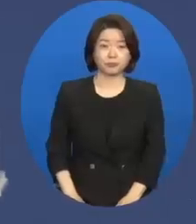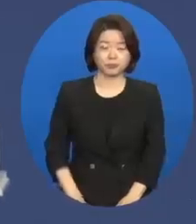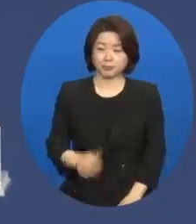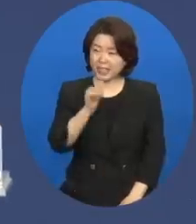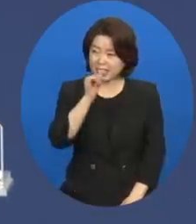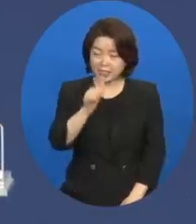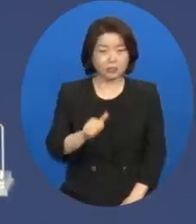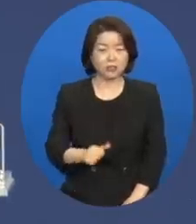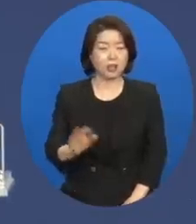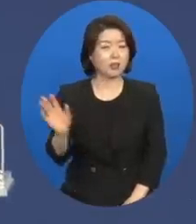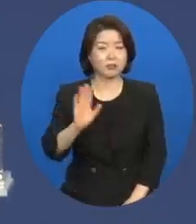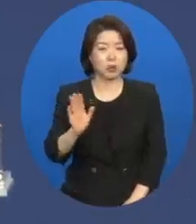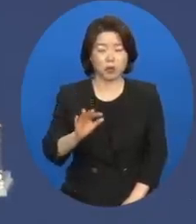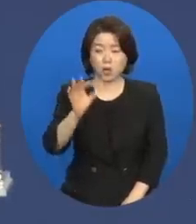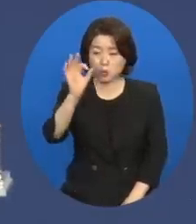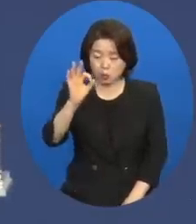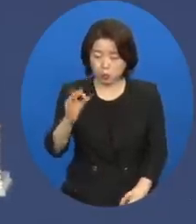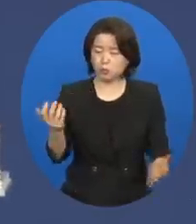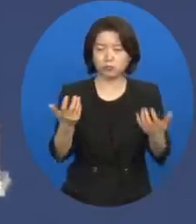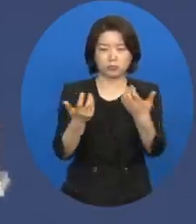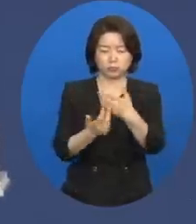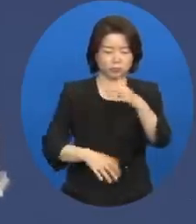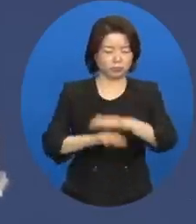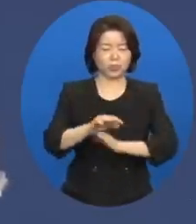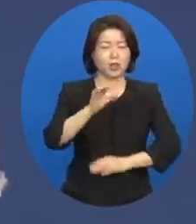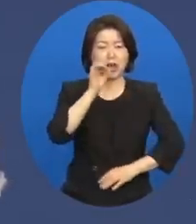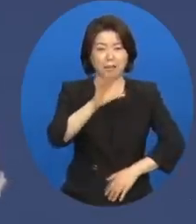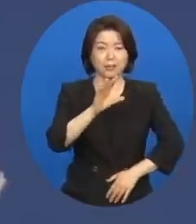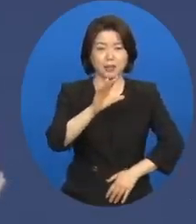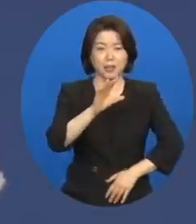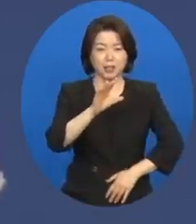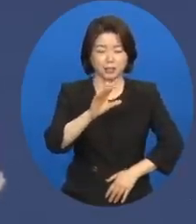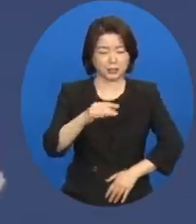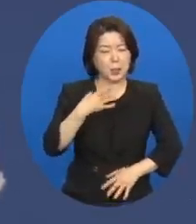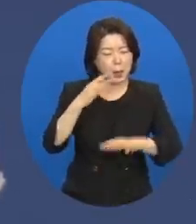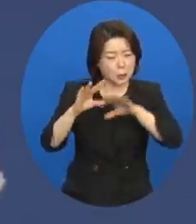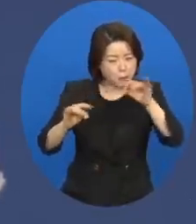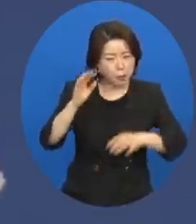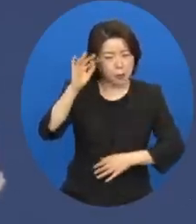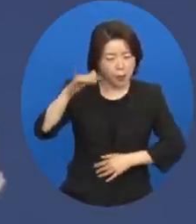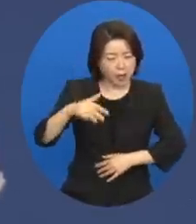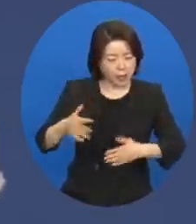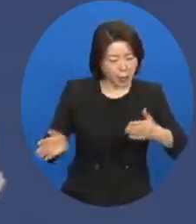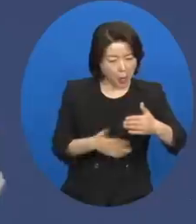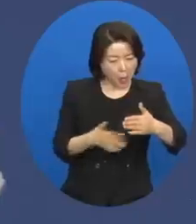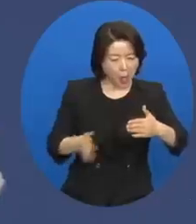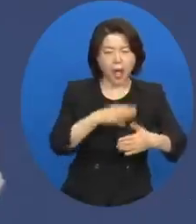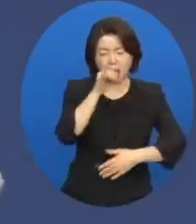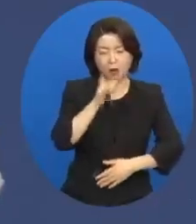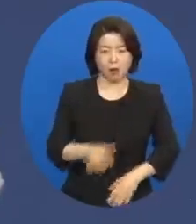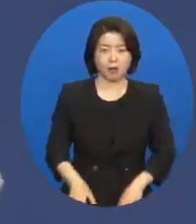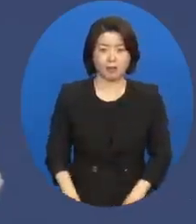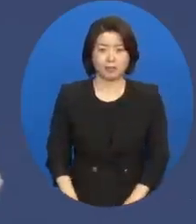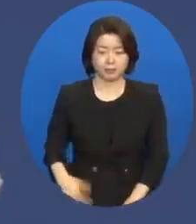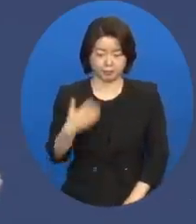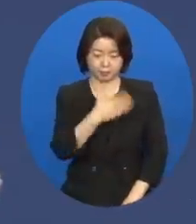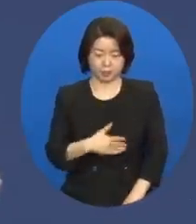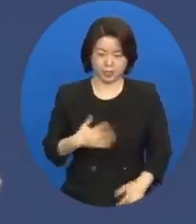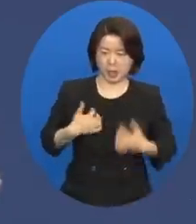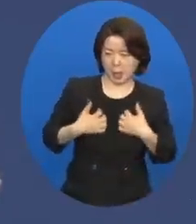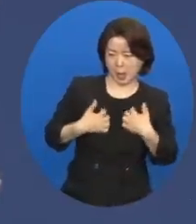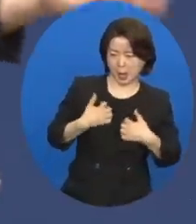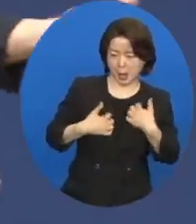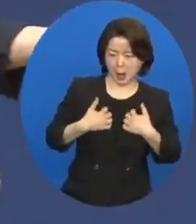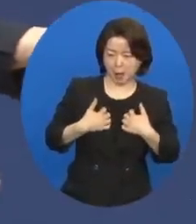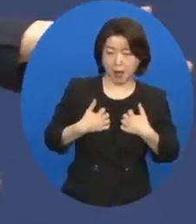절대 돈으로 채워질 수 없는 그 목마름과 공허함이 있습니다. 육체의 쾌락을